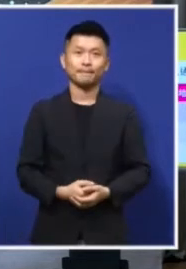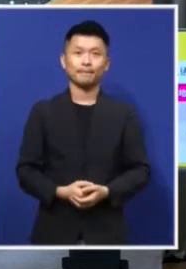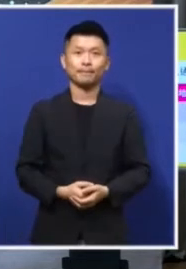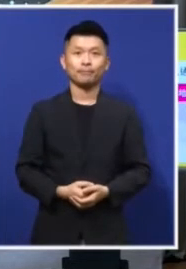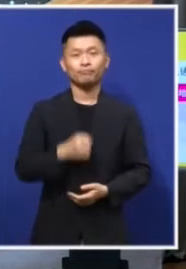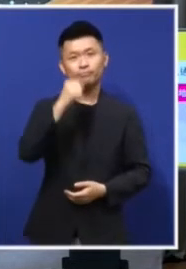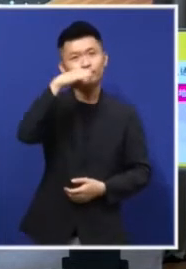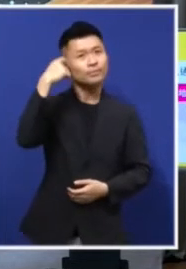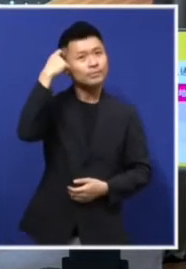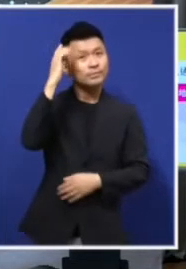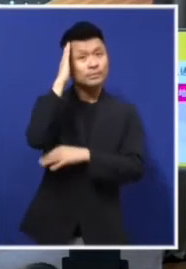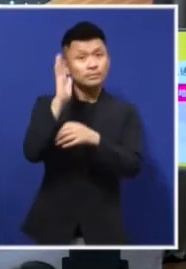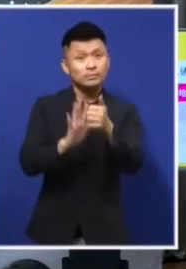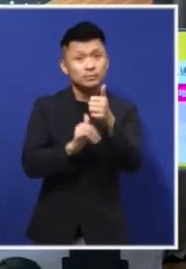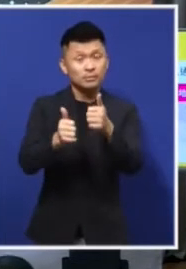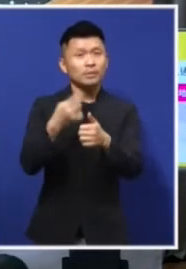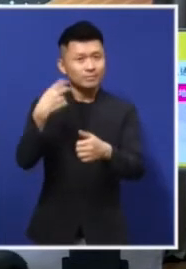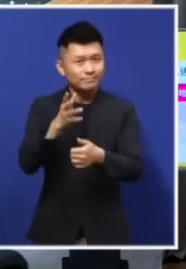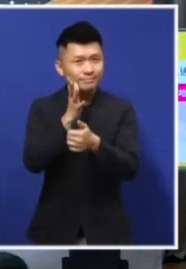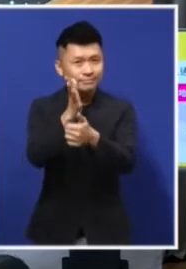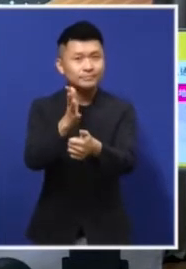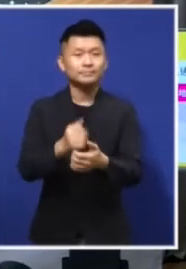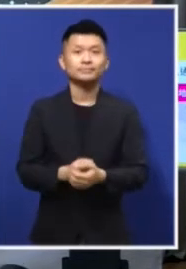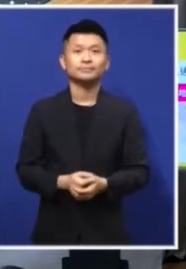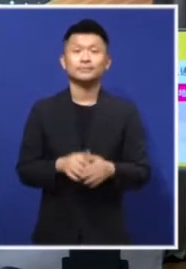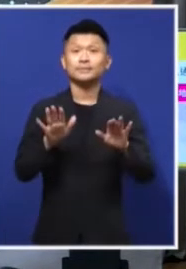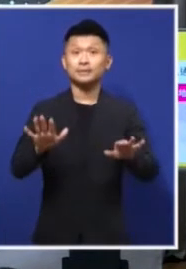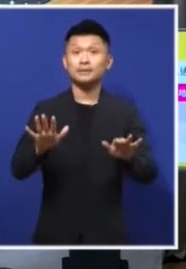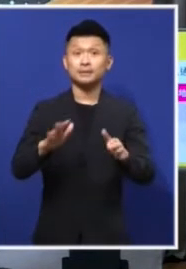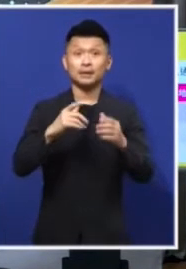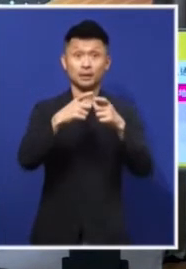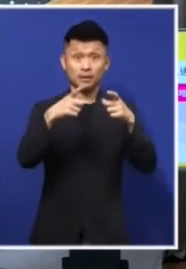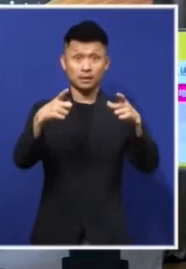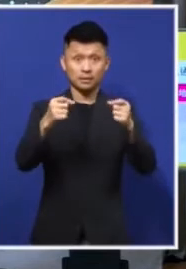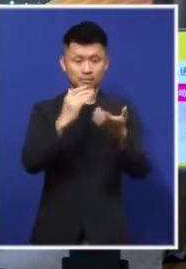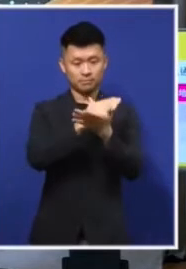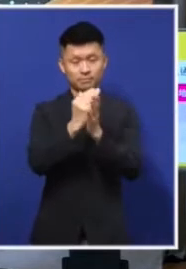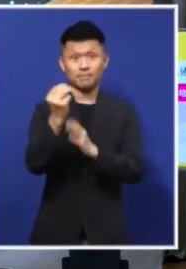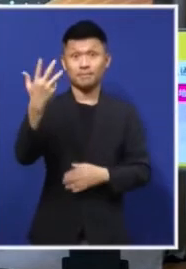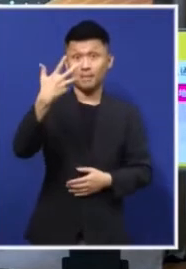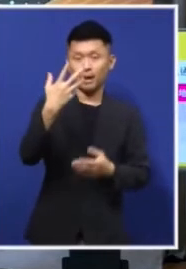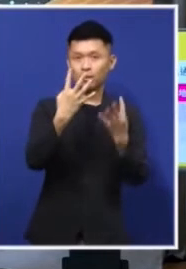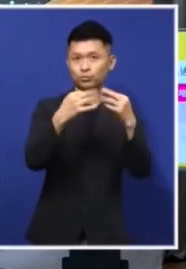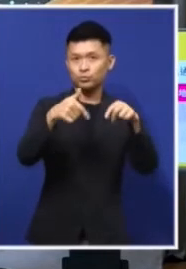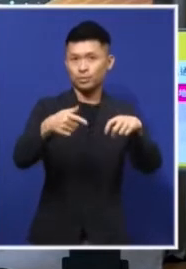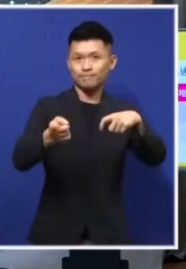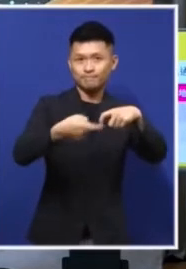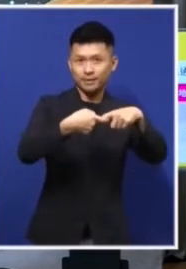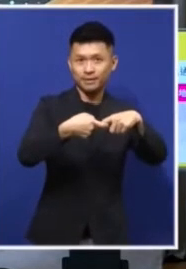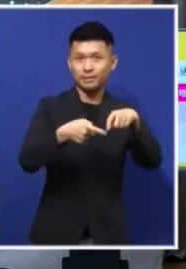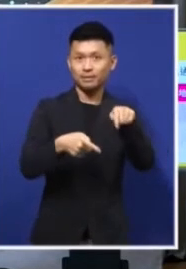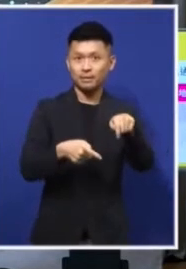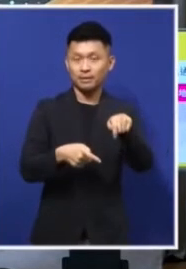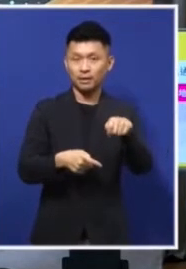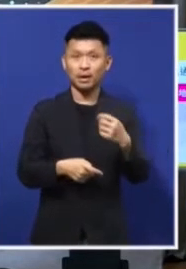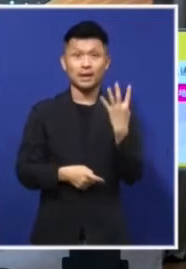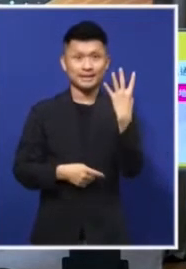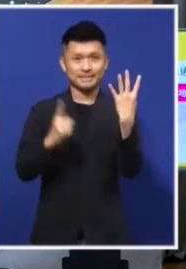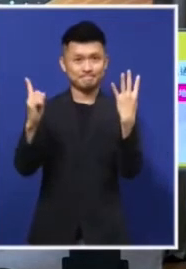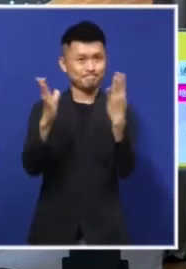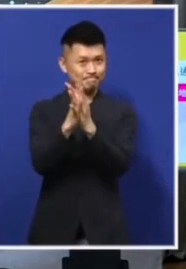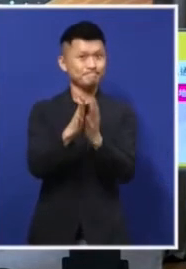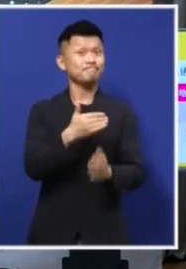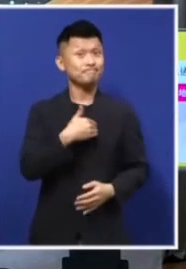不好意思，政委，那我们是确认一下，就是我们目前8种券，所以数位绑定的人才可能有4+1的机会